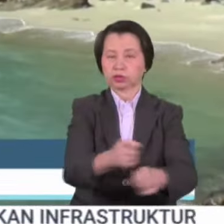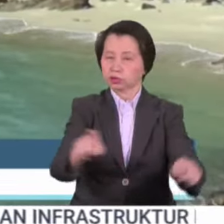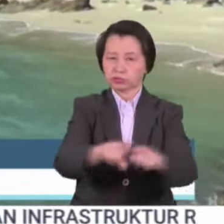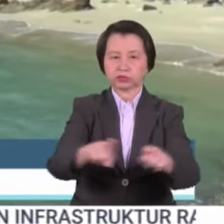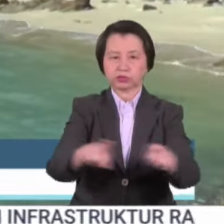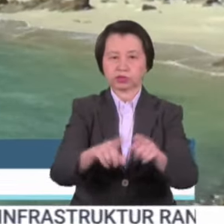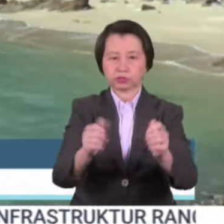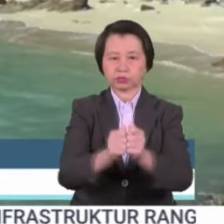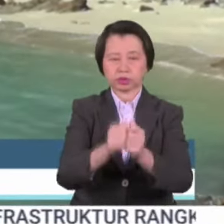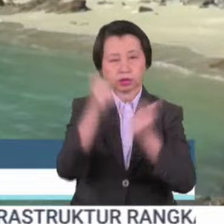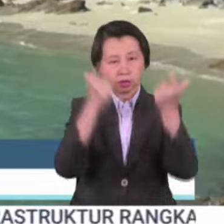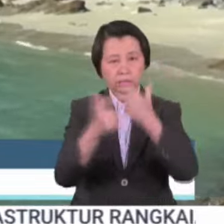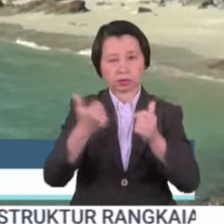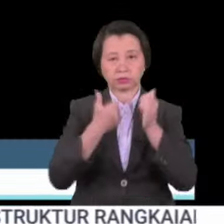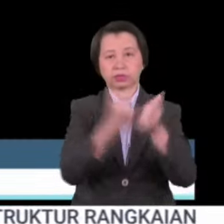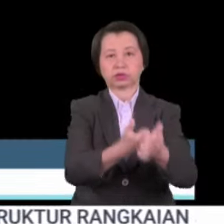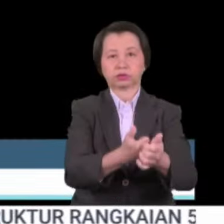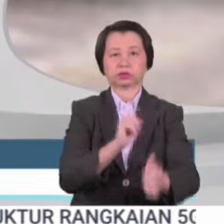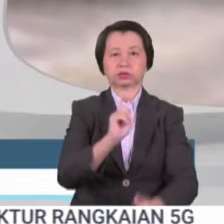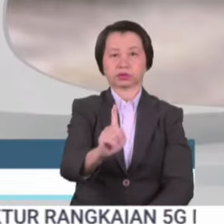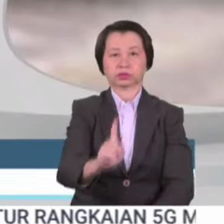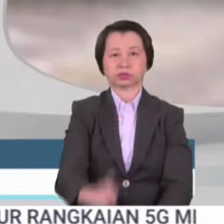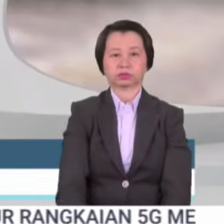sejajar dengan pelancongan patuh syariah.